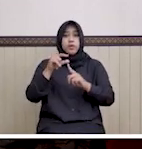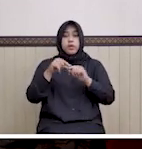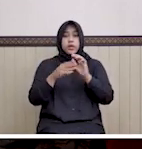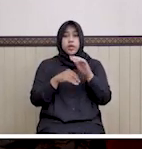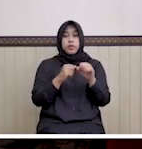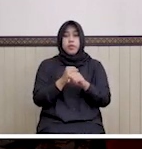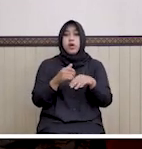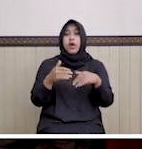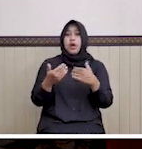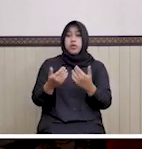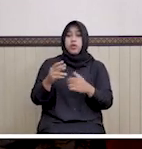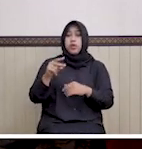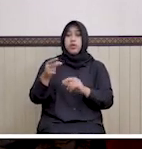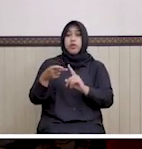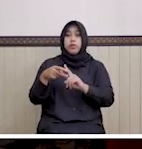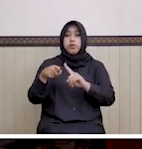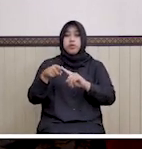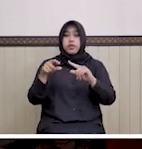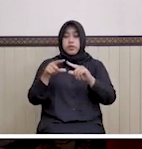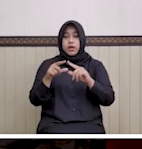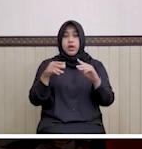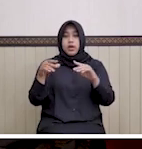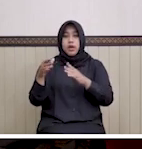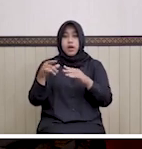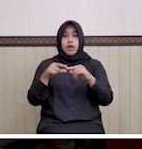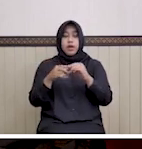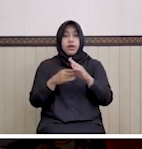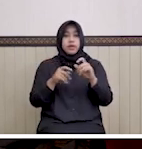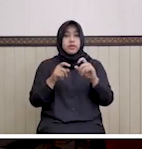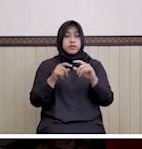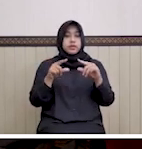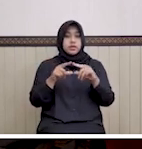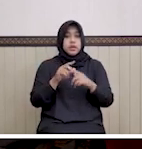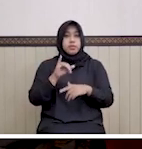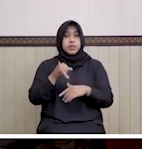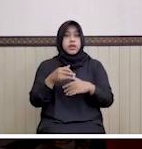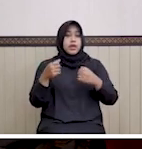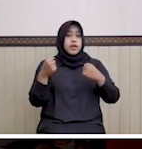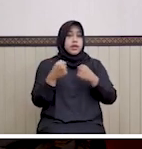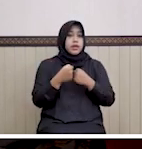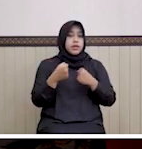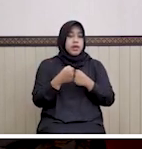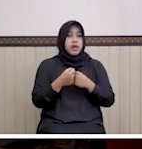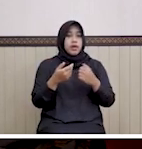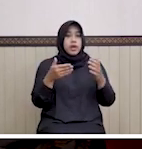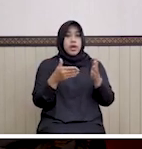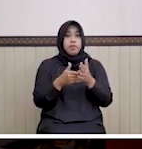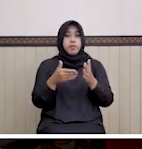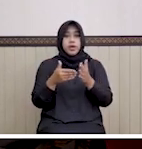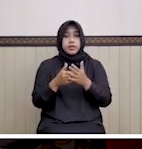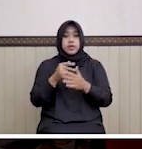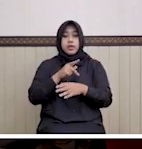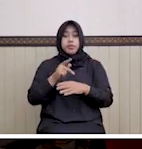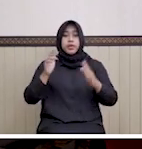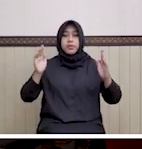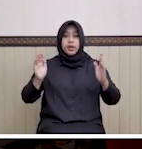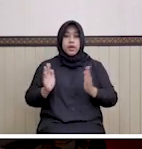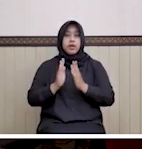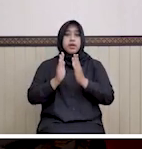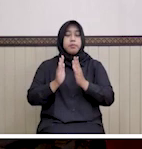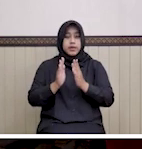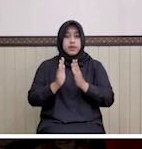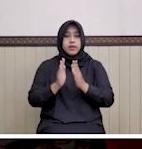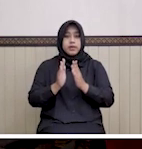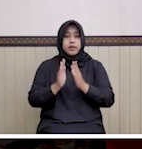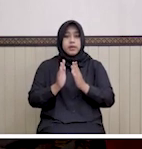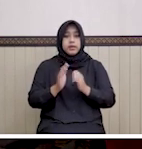dari Rifka Annisa itu tentunya sudah mengakomodir apa yang menjadi tantangan untuk kendala kami dalam menghadapi